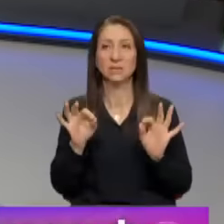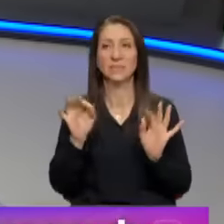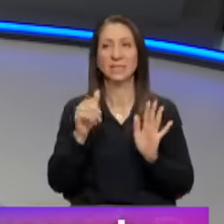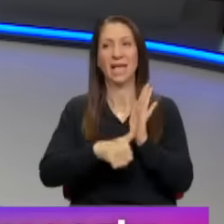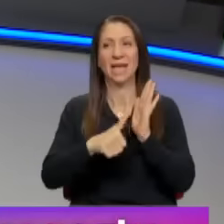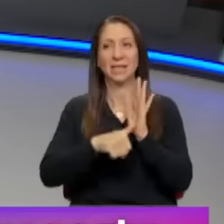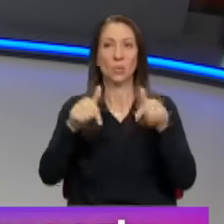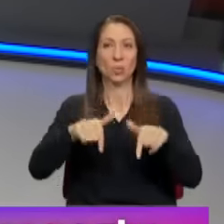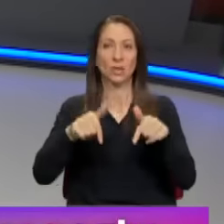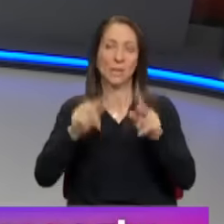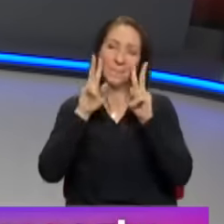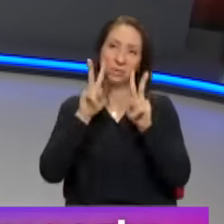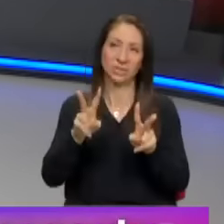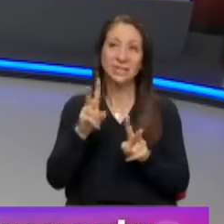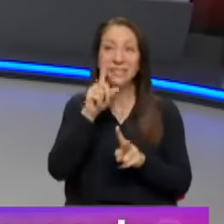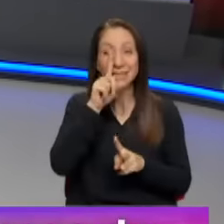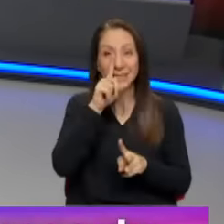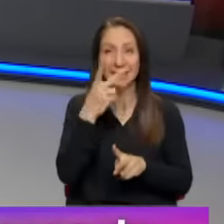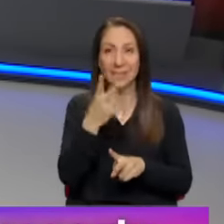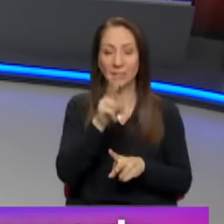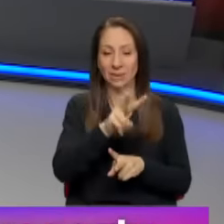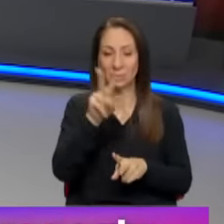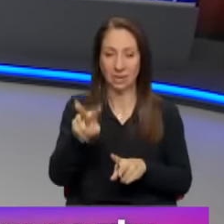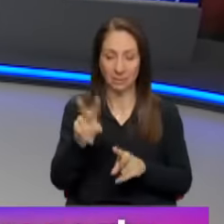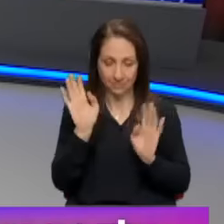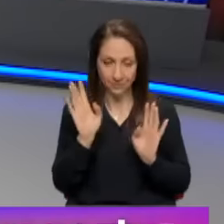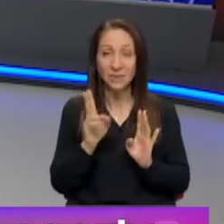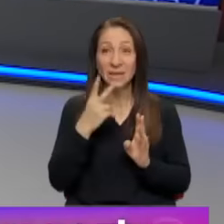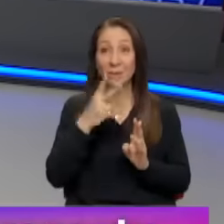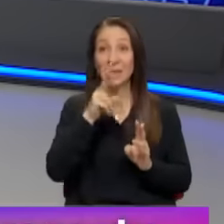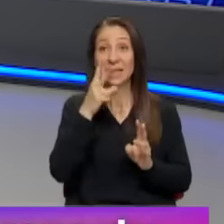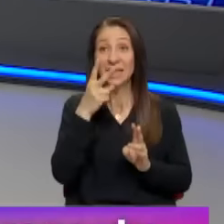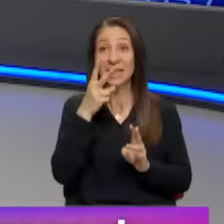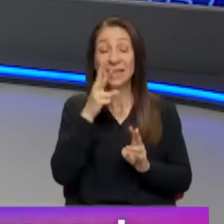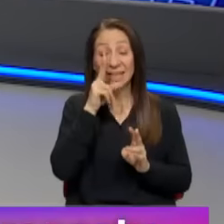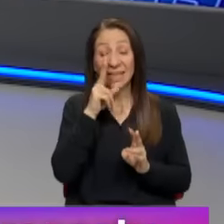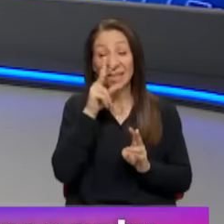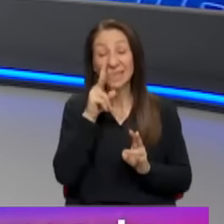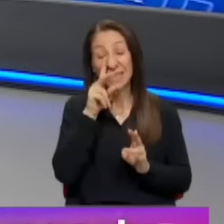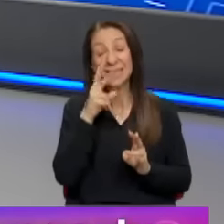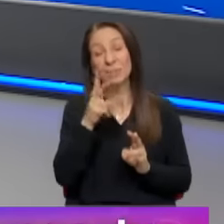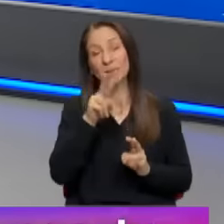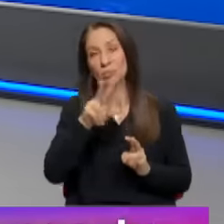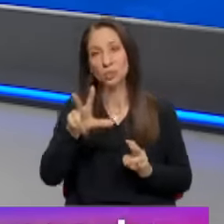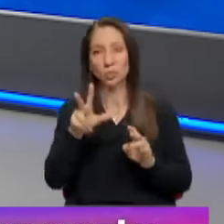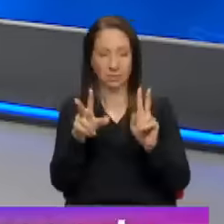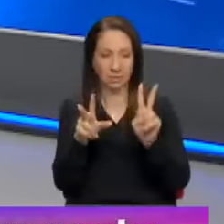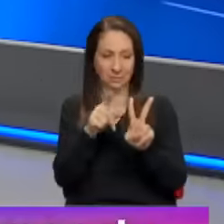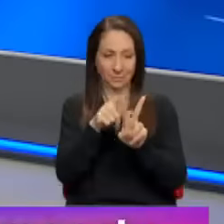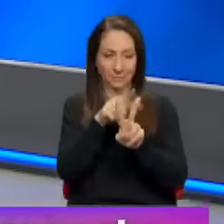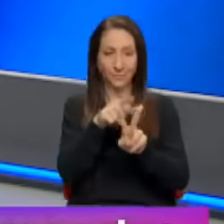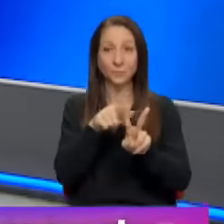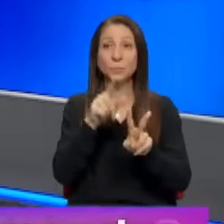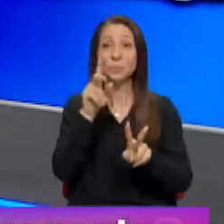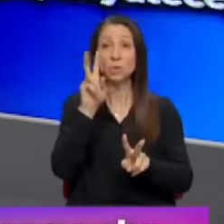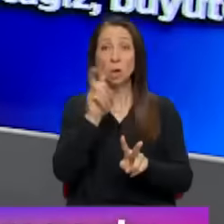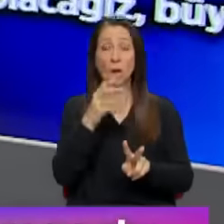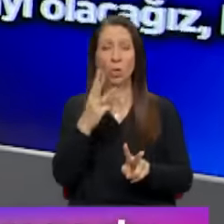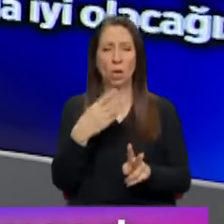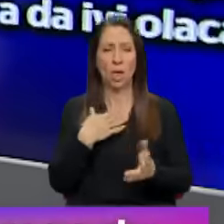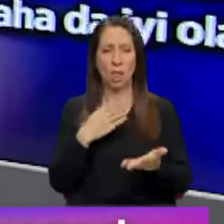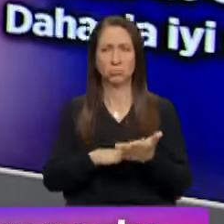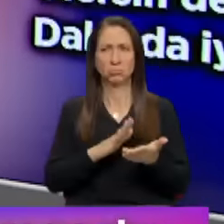tarihte bugüne gelecek olursak Nisan 2022, Nisan 2023 2 sene öncesi kur kontrolümüz